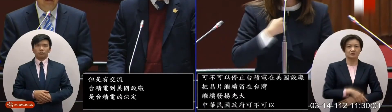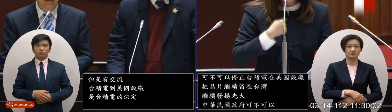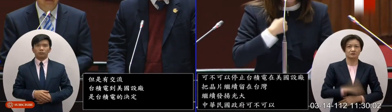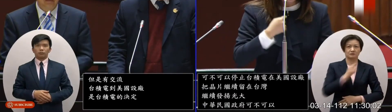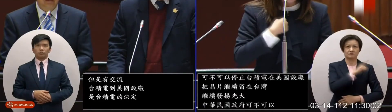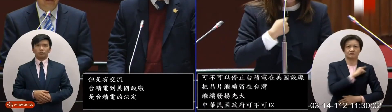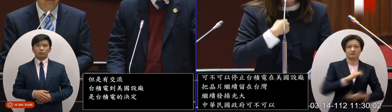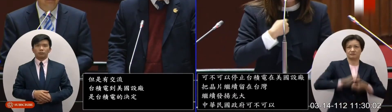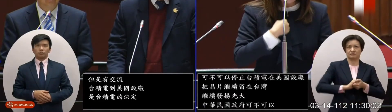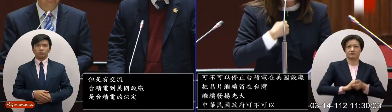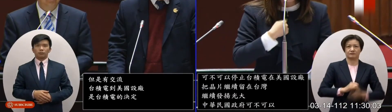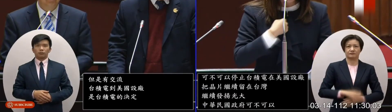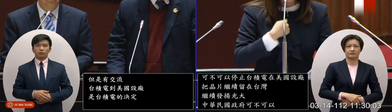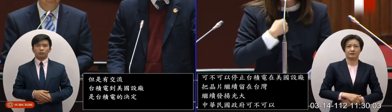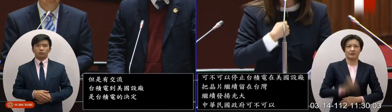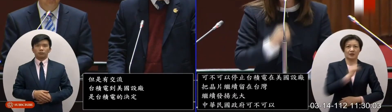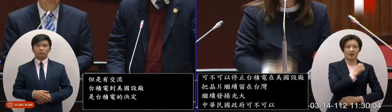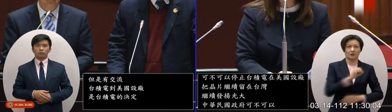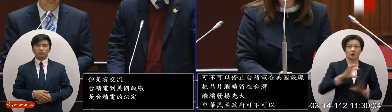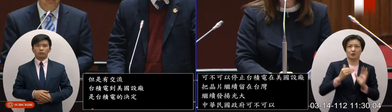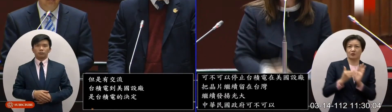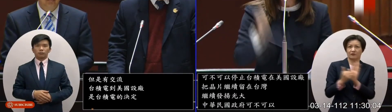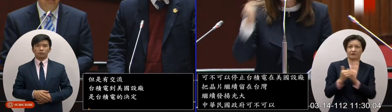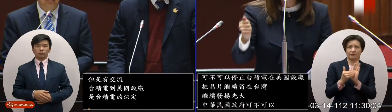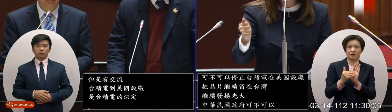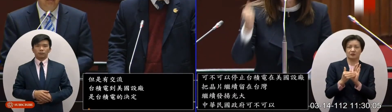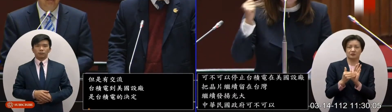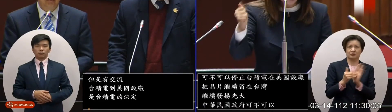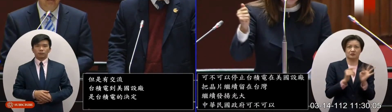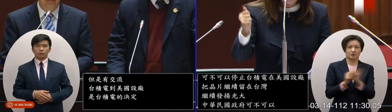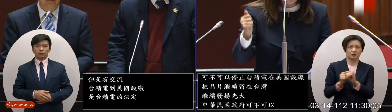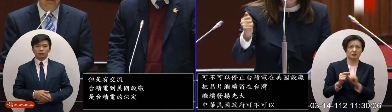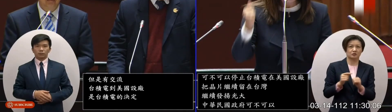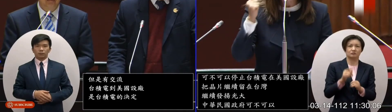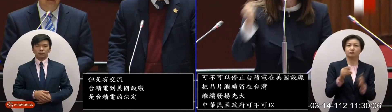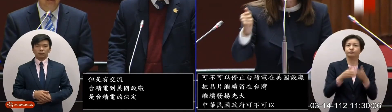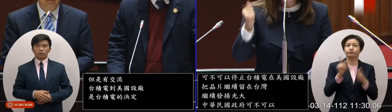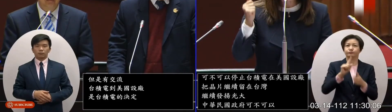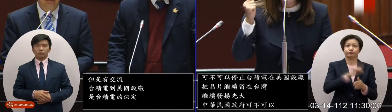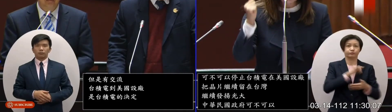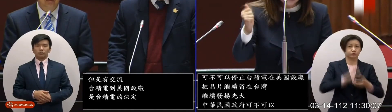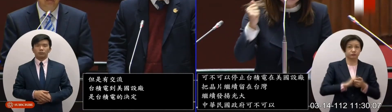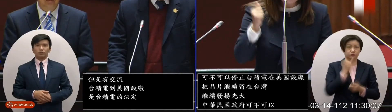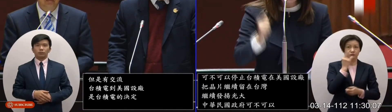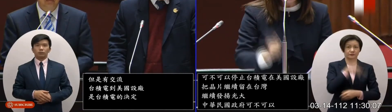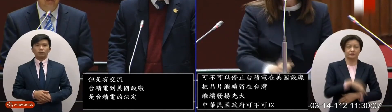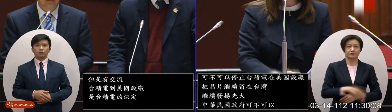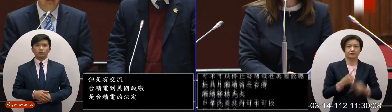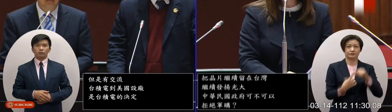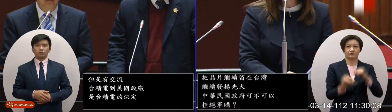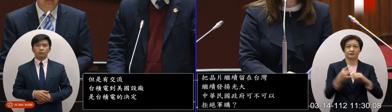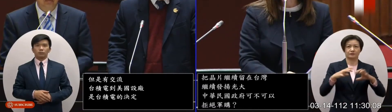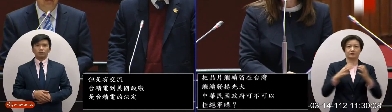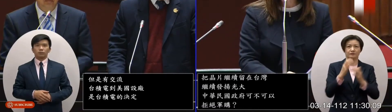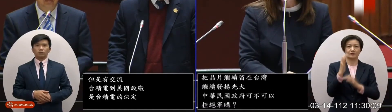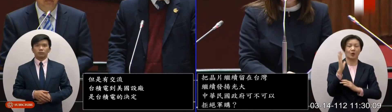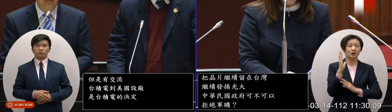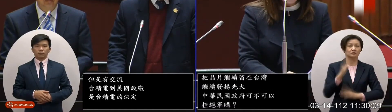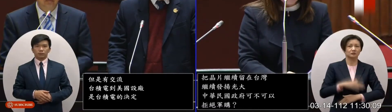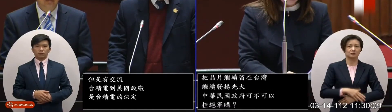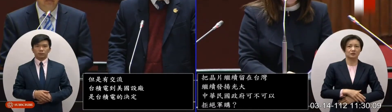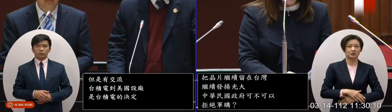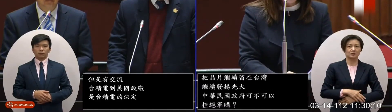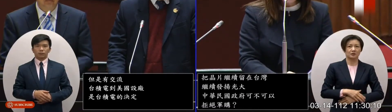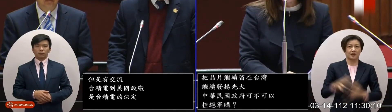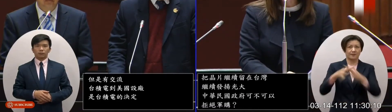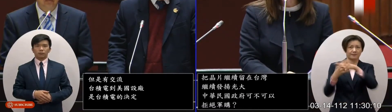们要有什么样的国防战略？当然，更重要的是，中华民国政府可不可以不按照